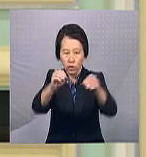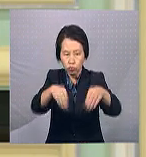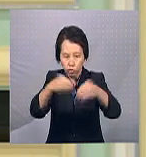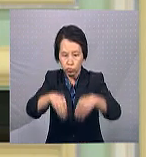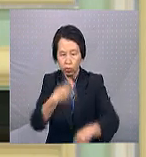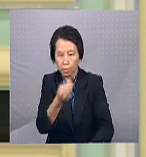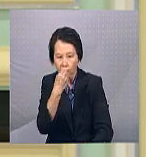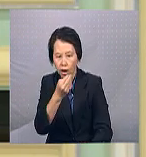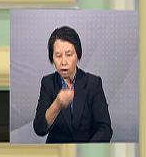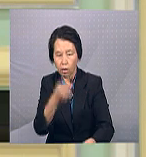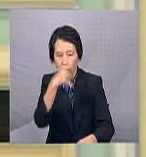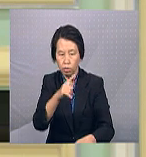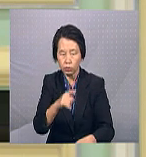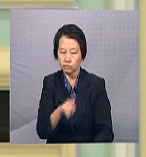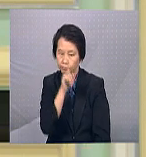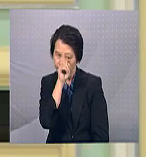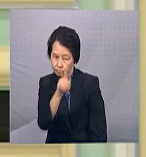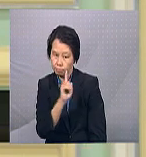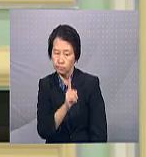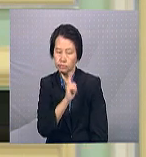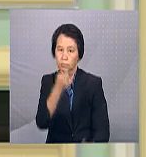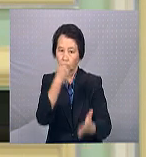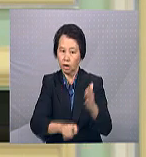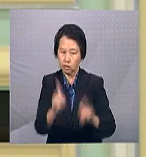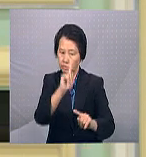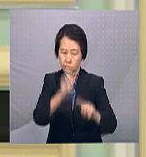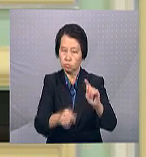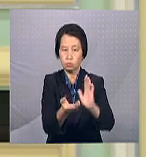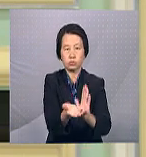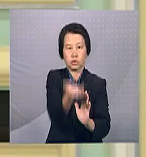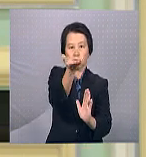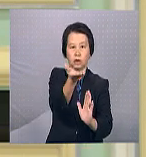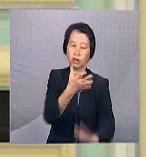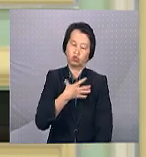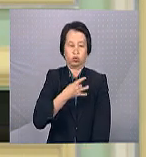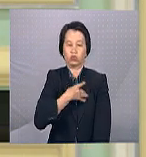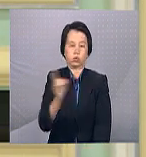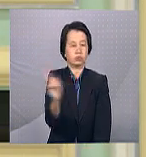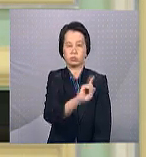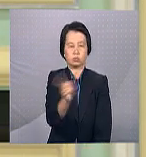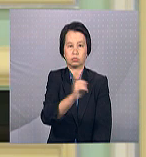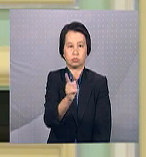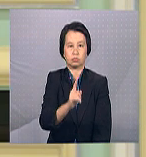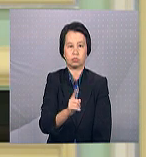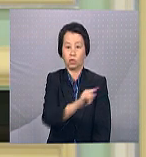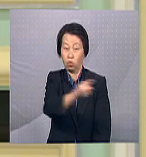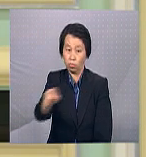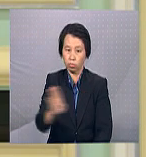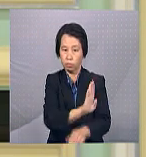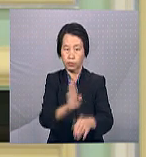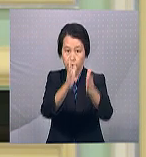produk makanan dan sebagainya untuk memastikan harga tidak dinaikkan sewenang-wenangnya oleh para